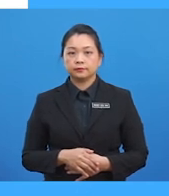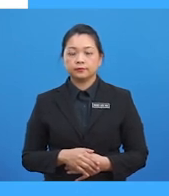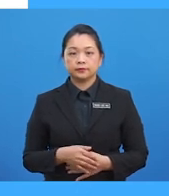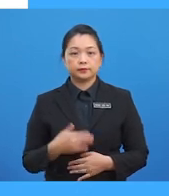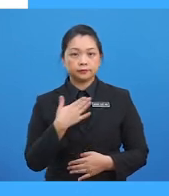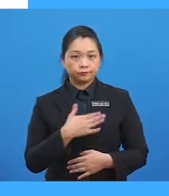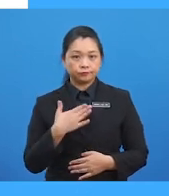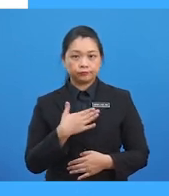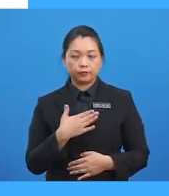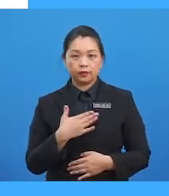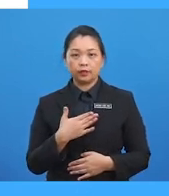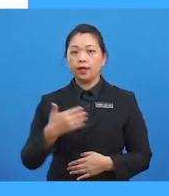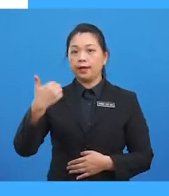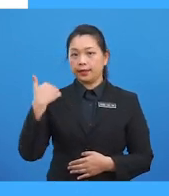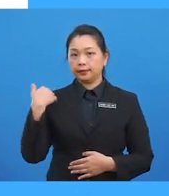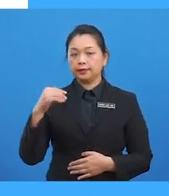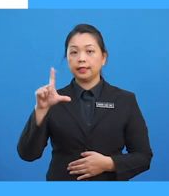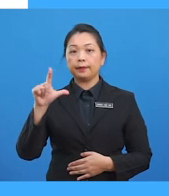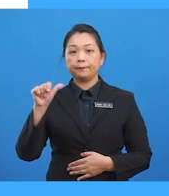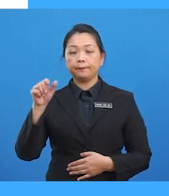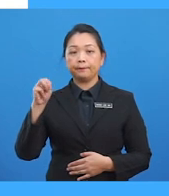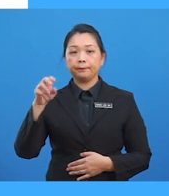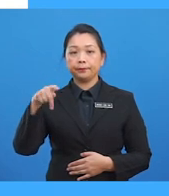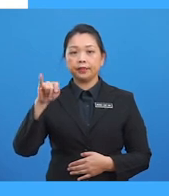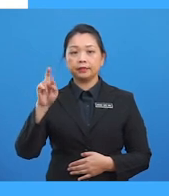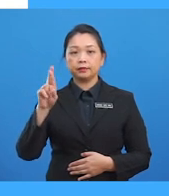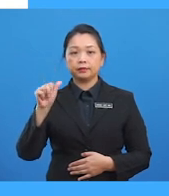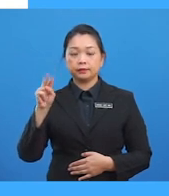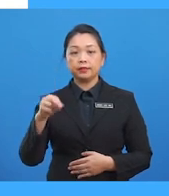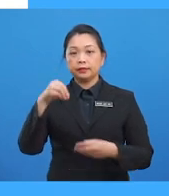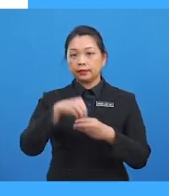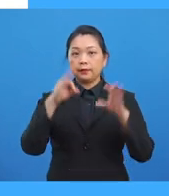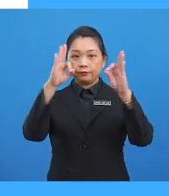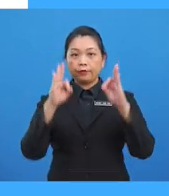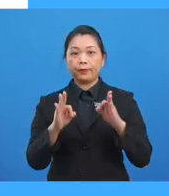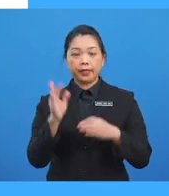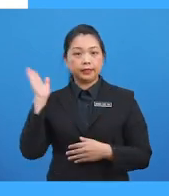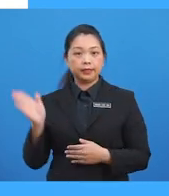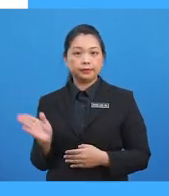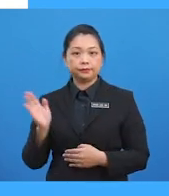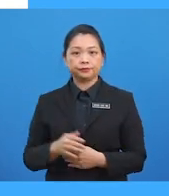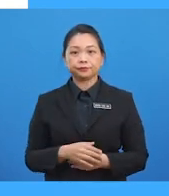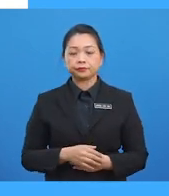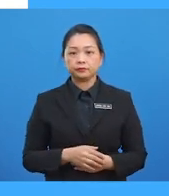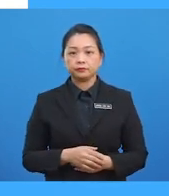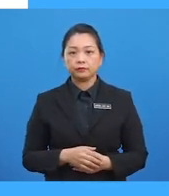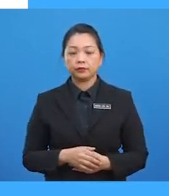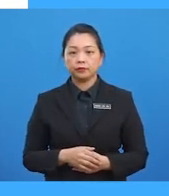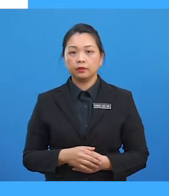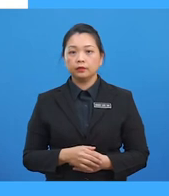kedua, sila pastikan lampiran anda berada dalam format ini, DOC, PDF dan TIF. Yang